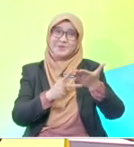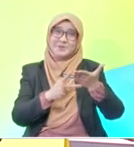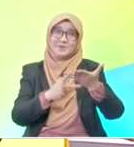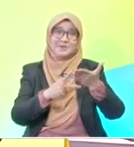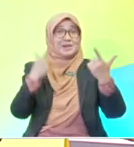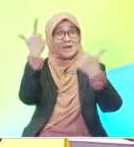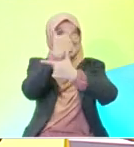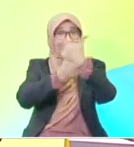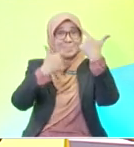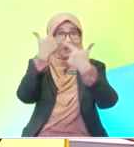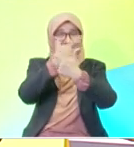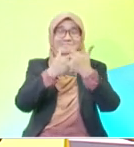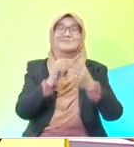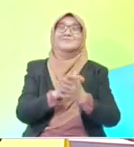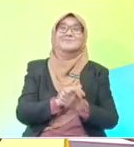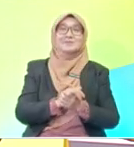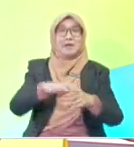barang tu. Mana barang? Ha.